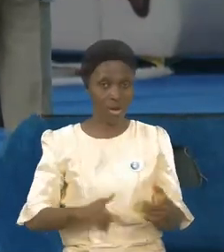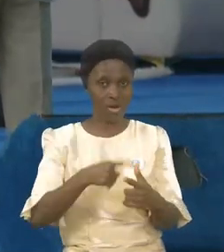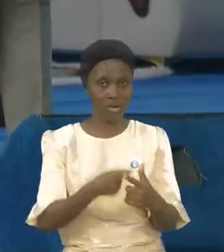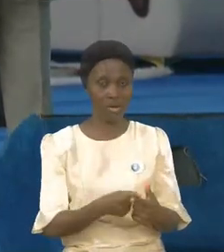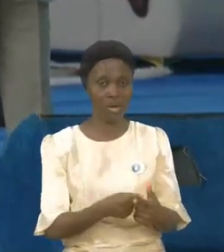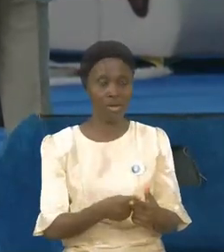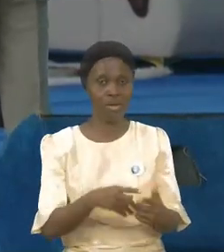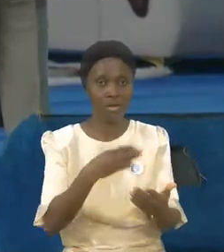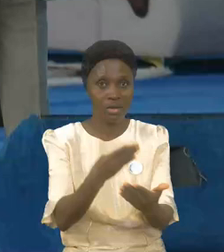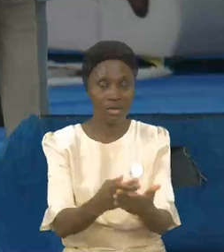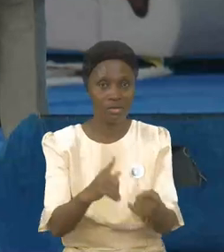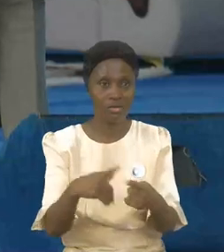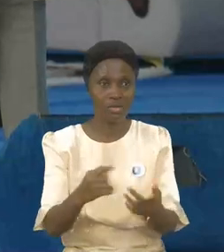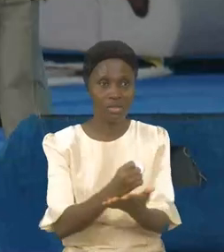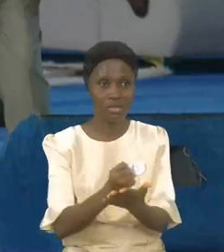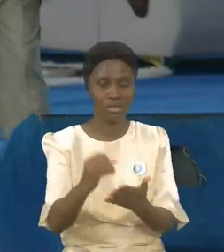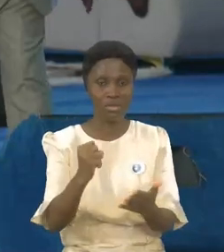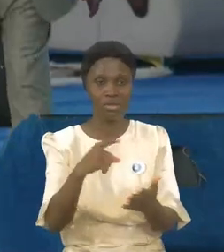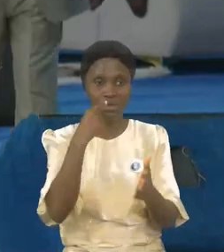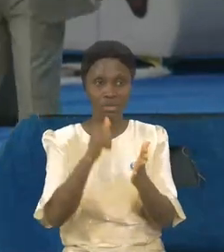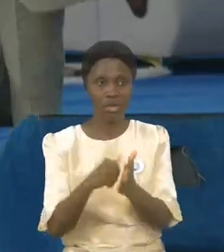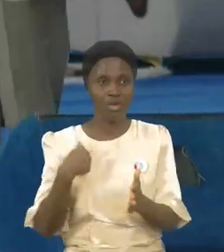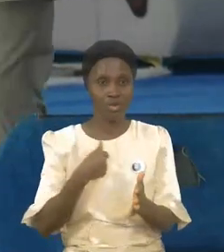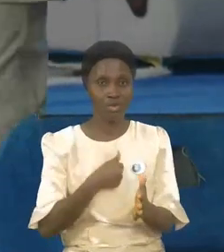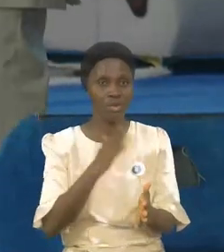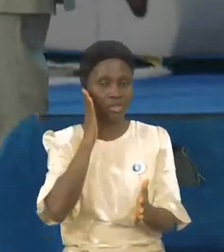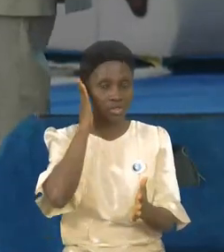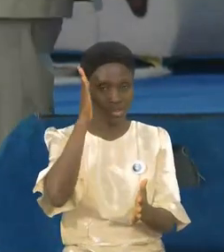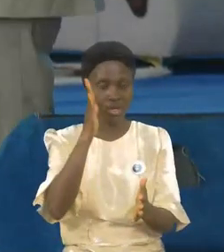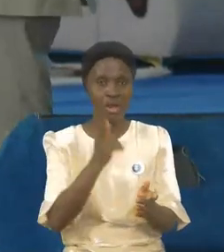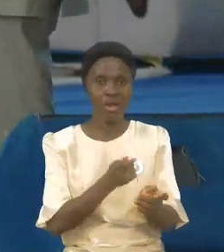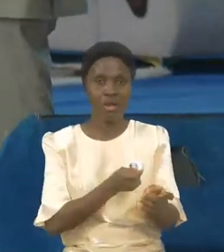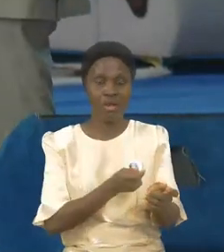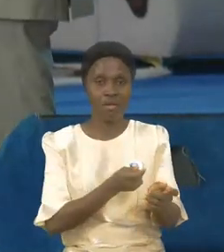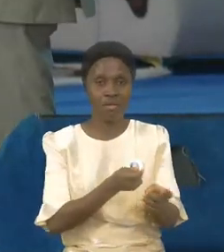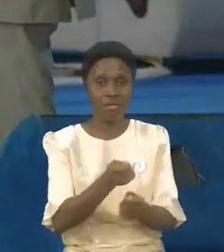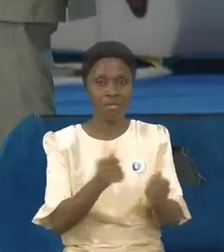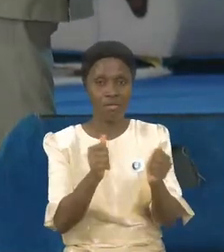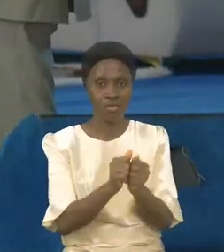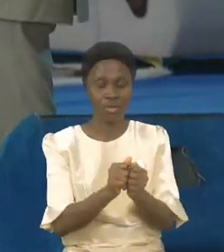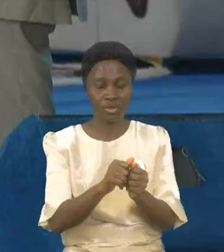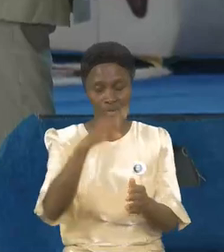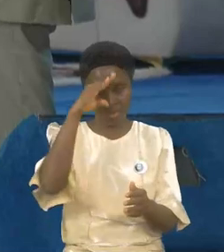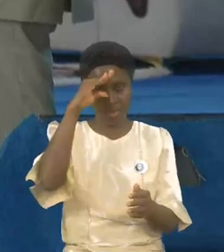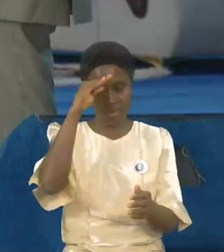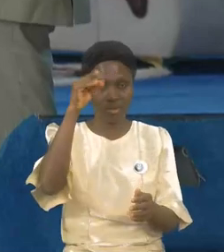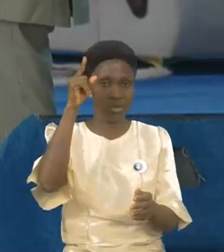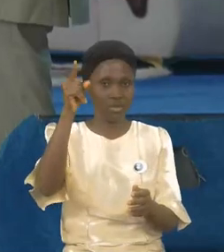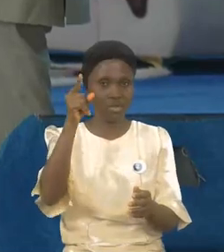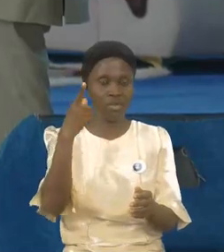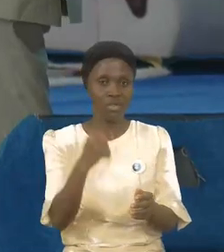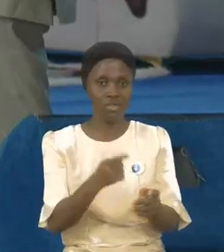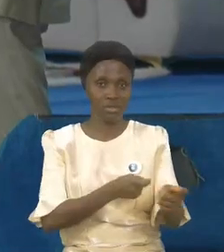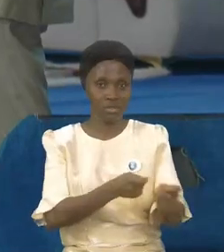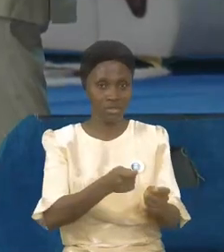Les royaumes venir à Christ et qui seront au sein et